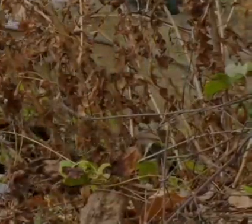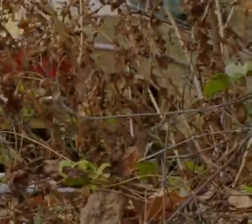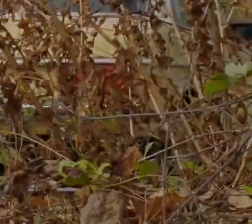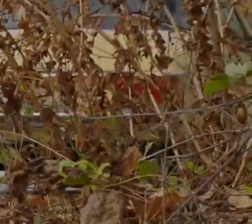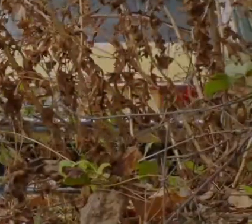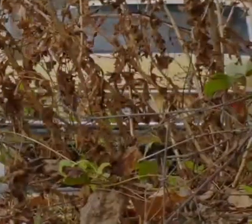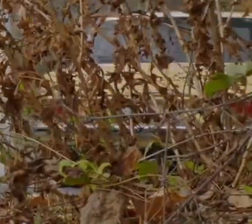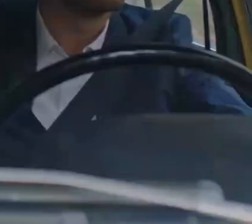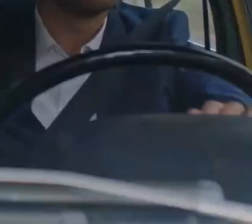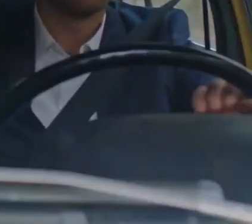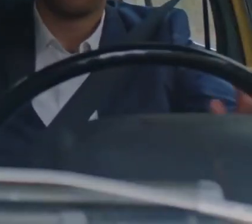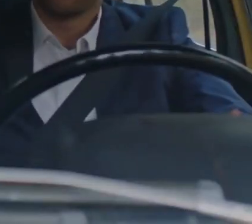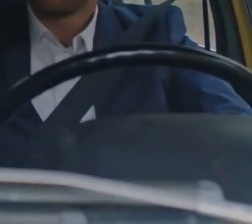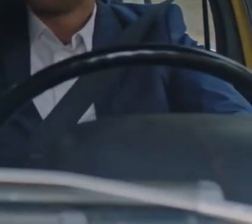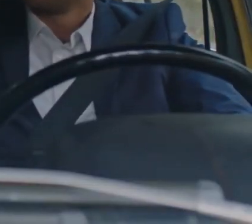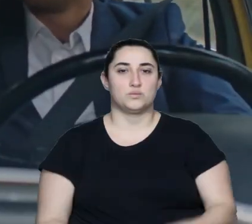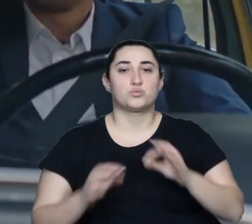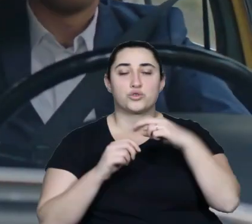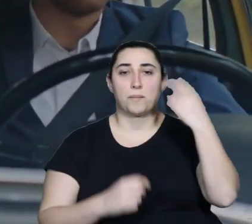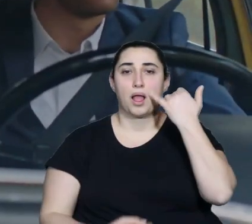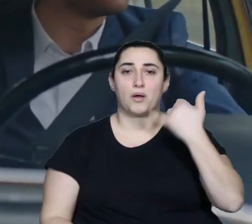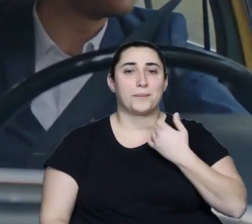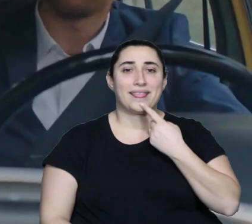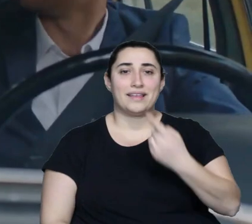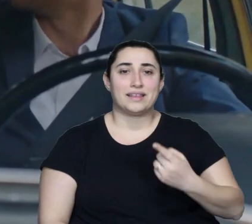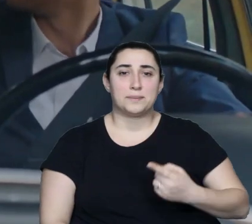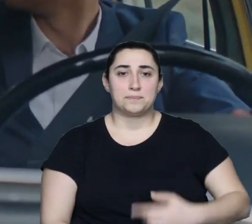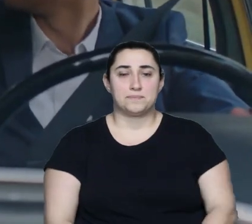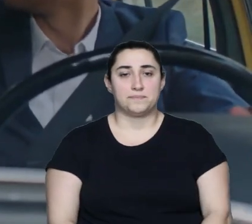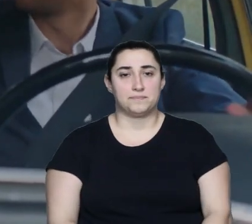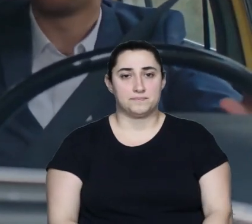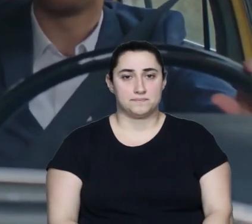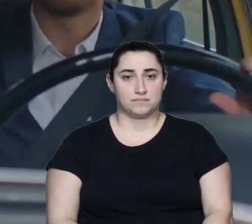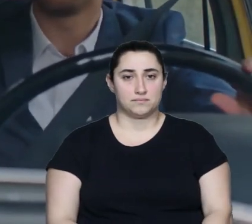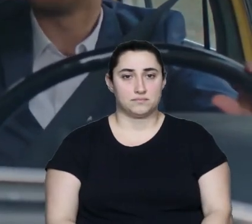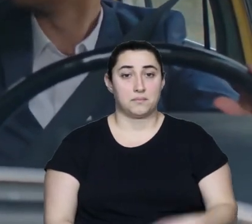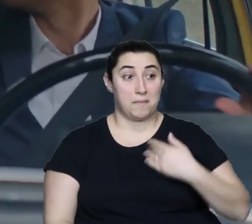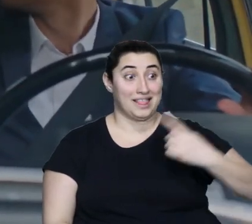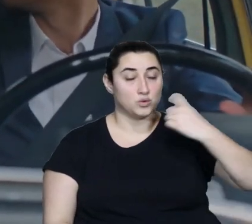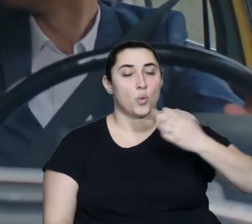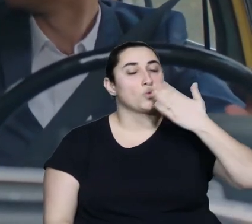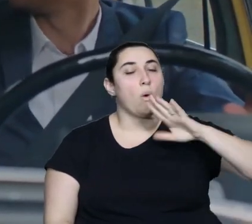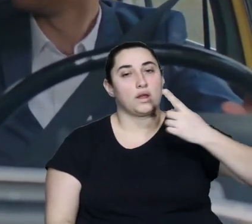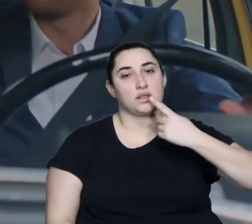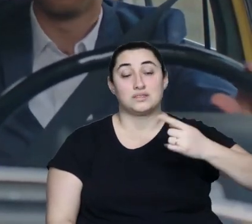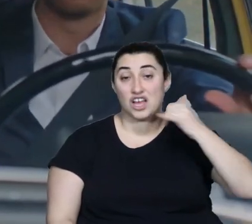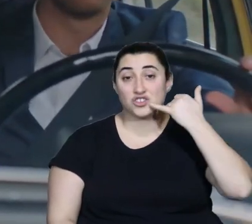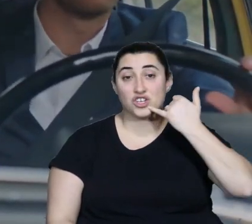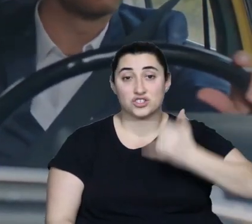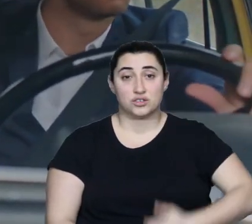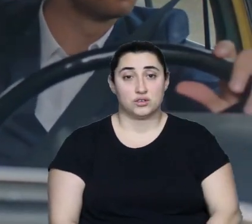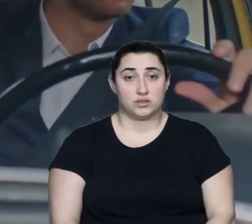Fatih'in arabası yolda. Burcu ablam arıyor. Ne diyeceğim? Beni sorarsa yok de. Aç aç